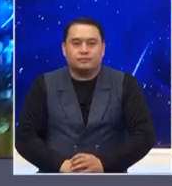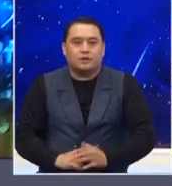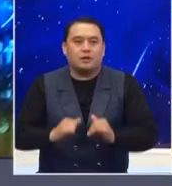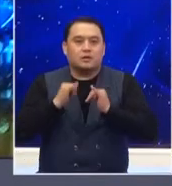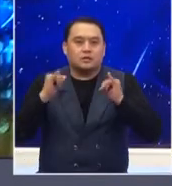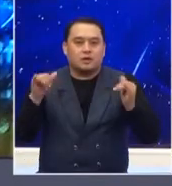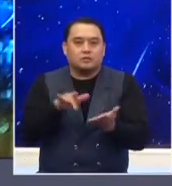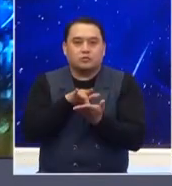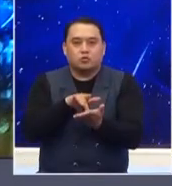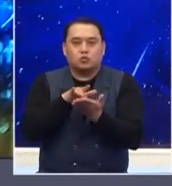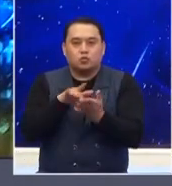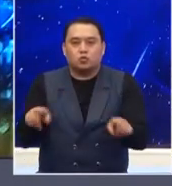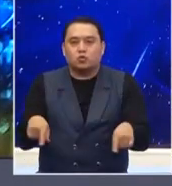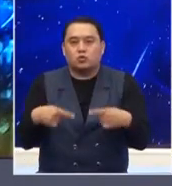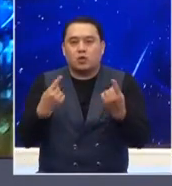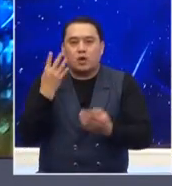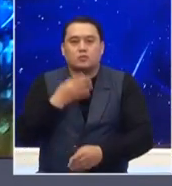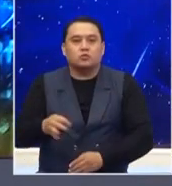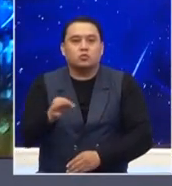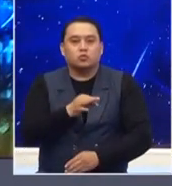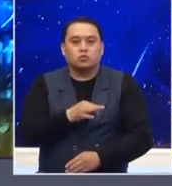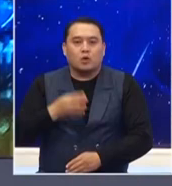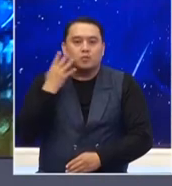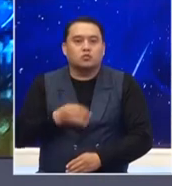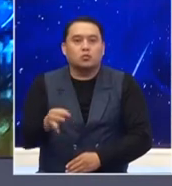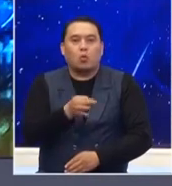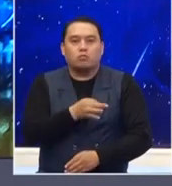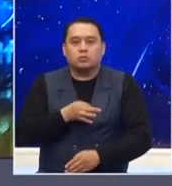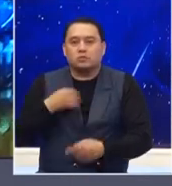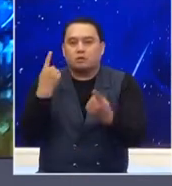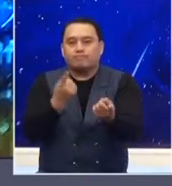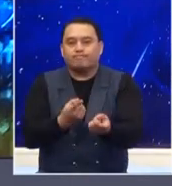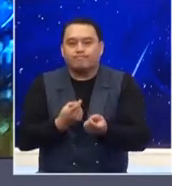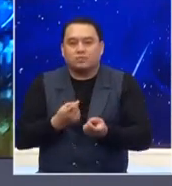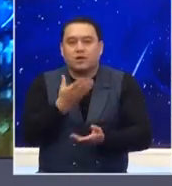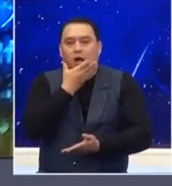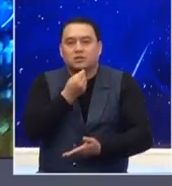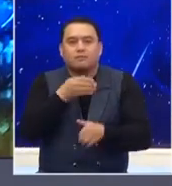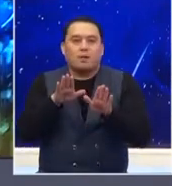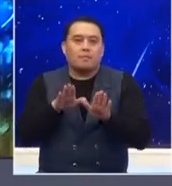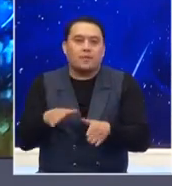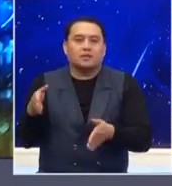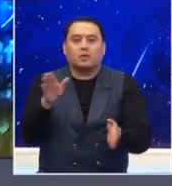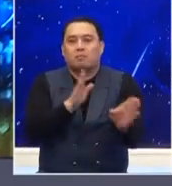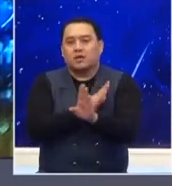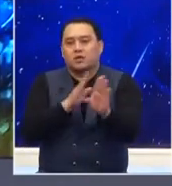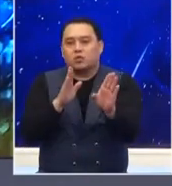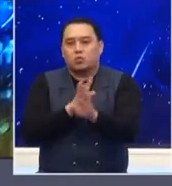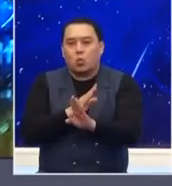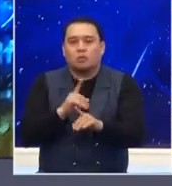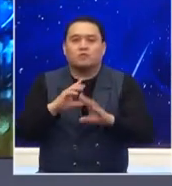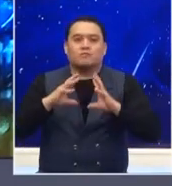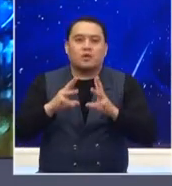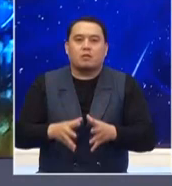Развитие туризма набирает обороты в Алматинской области. Край ЖТУСУ – один из самых привлекательных туристических регионов. Учитывая ситуацию в